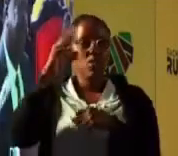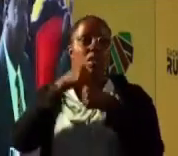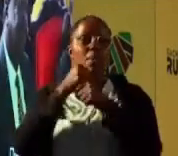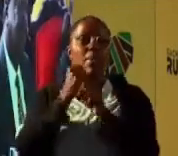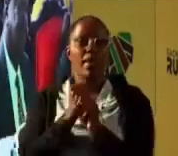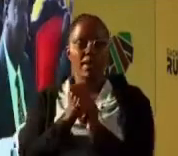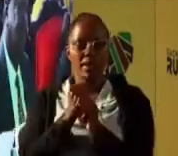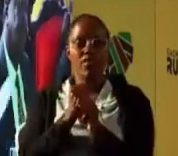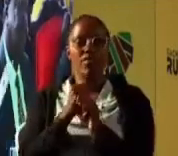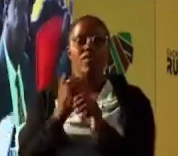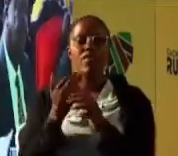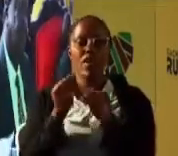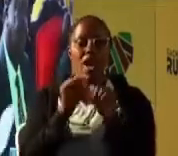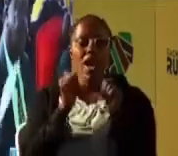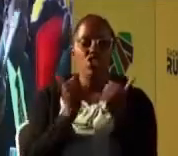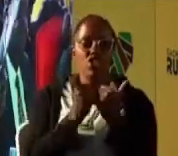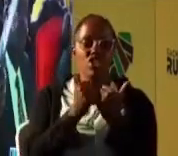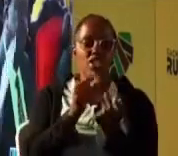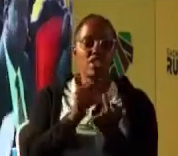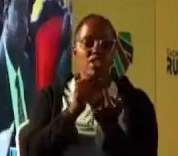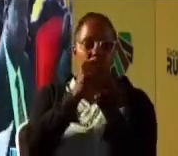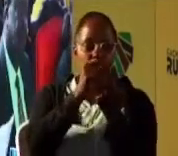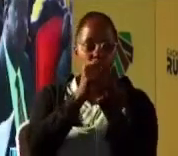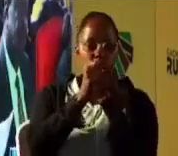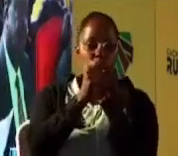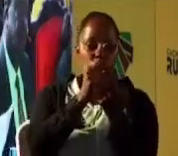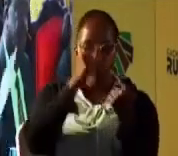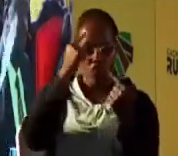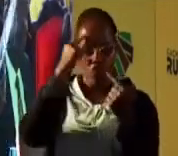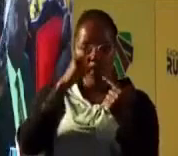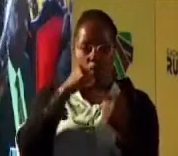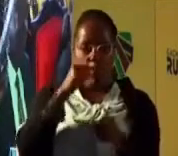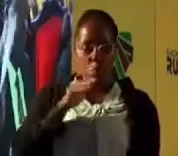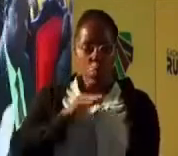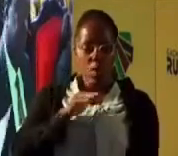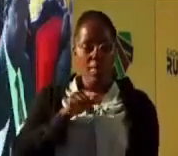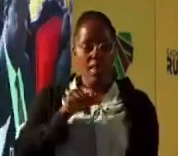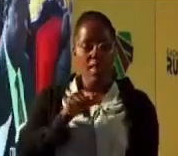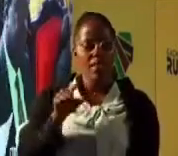tutatengeneza agency maalum ya kina mama.